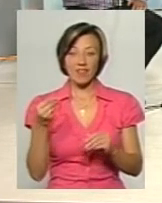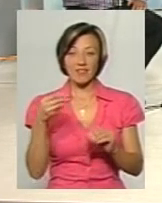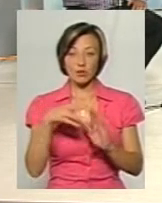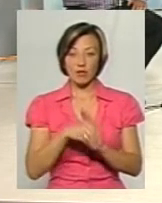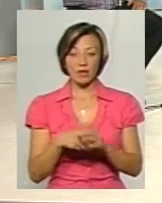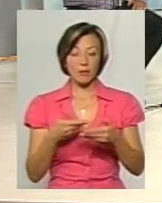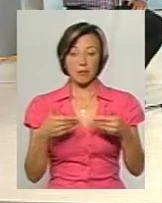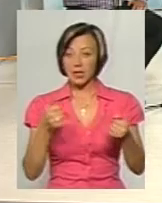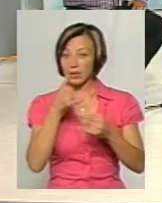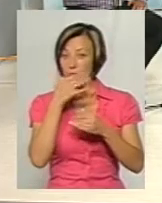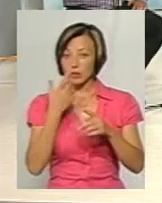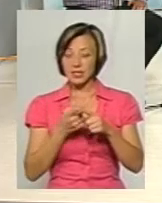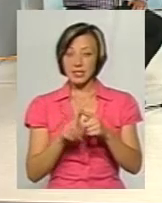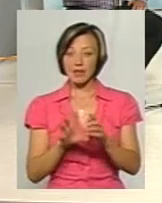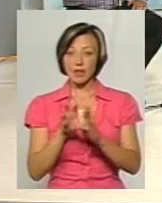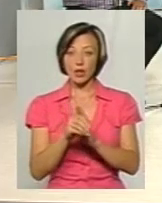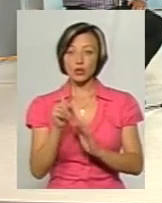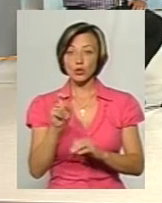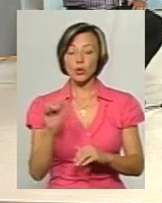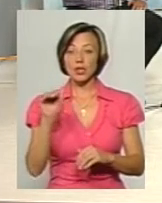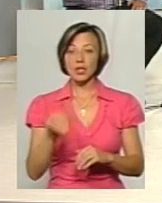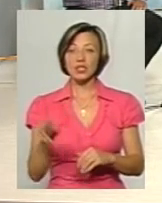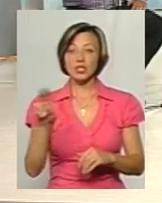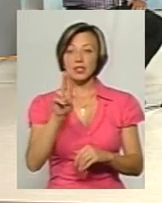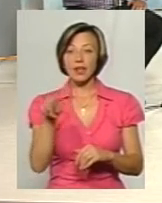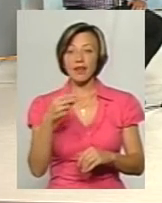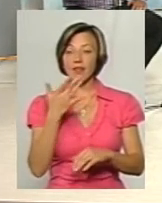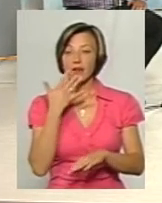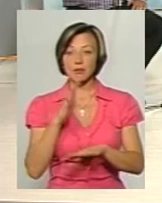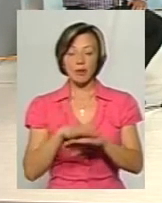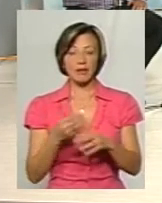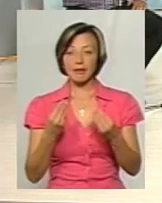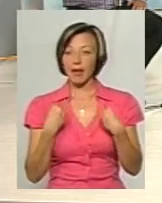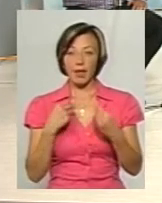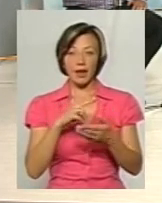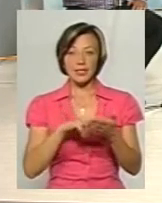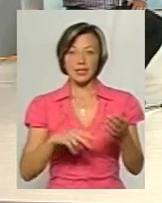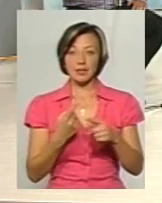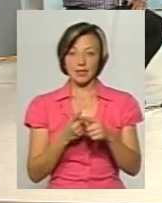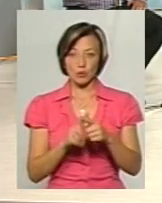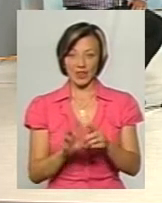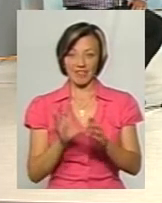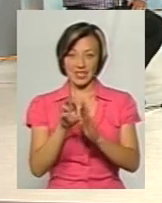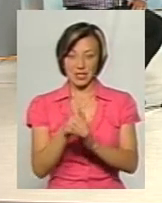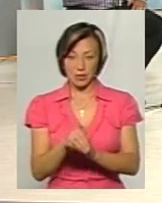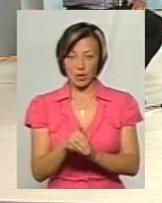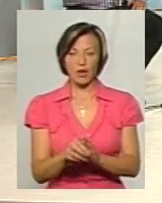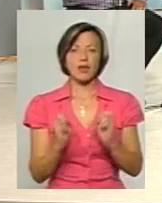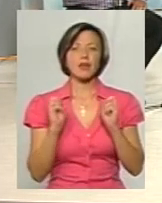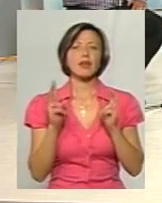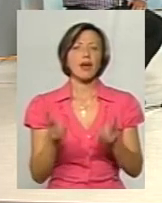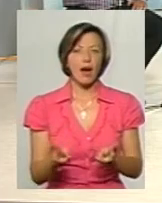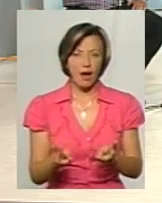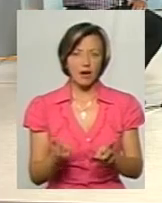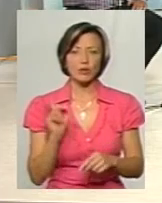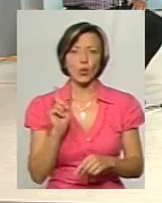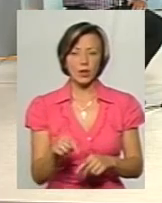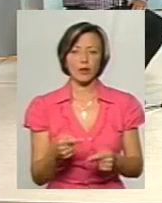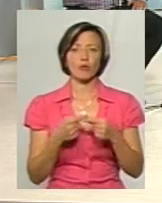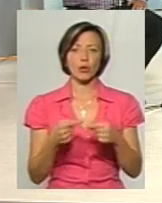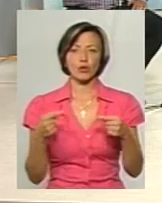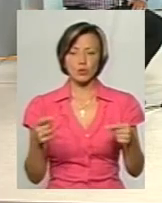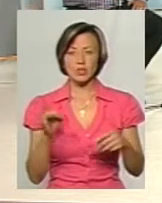можемо інвестувати в цей магазин 100 тисяч євро, тому що Національний банк не дає нам ліцензію на цю інвестицію. Яким чином тоді продукція